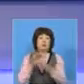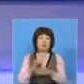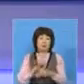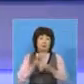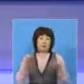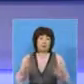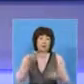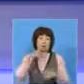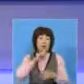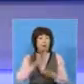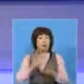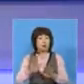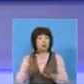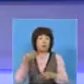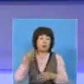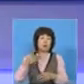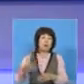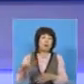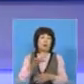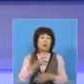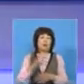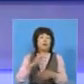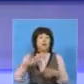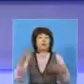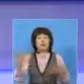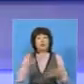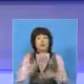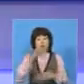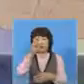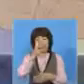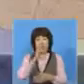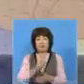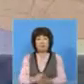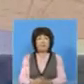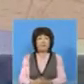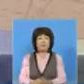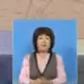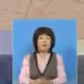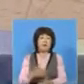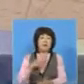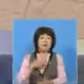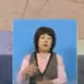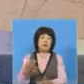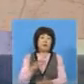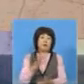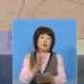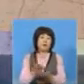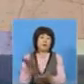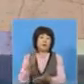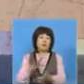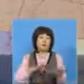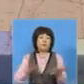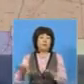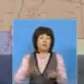развитию экономики не только Актюбинского региона, но и всей страны. По нашей области есть 5 проектов,